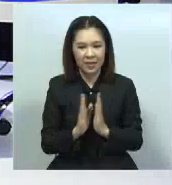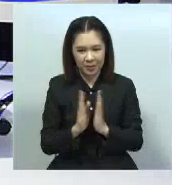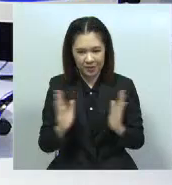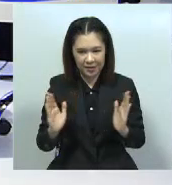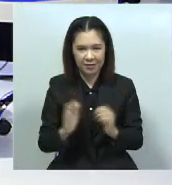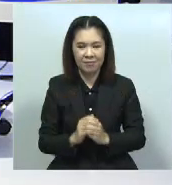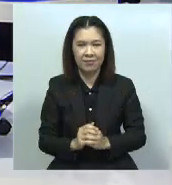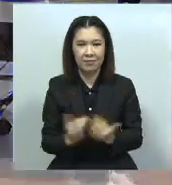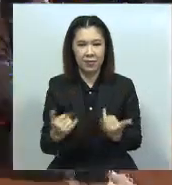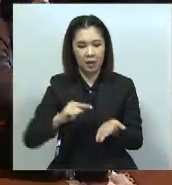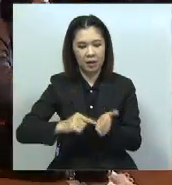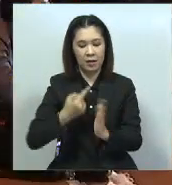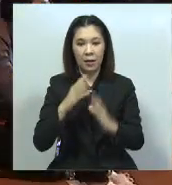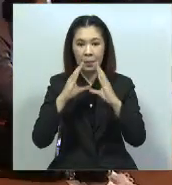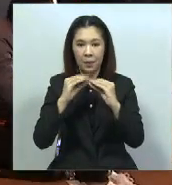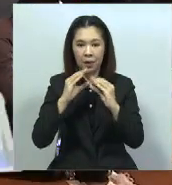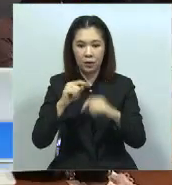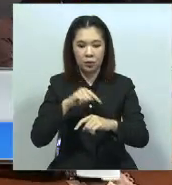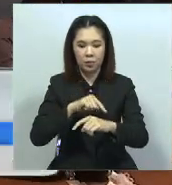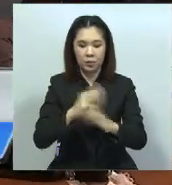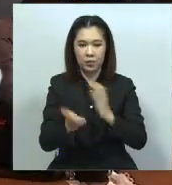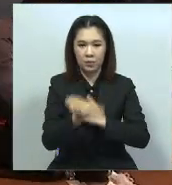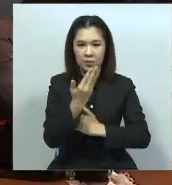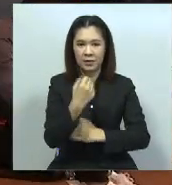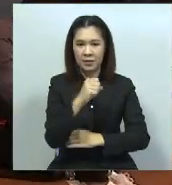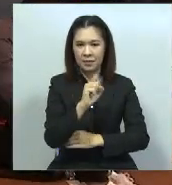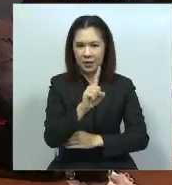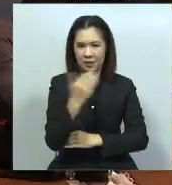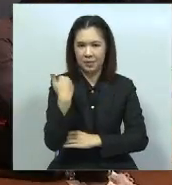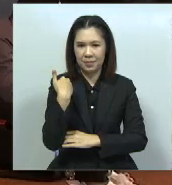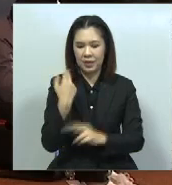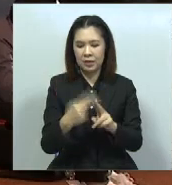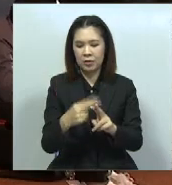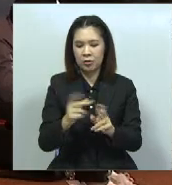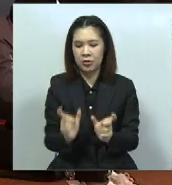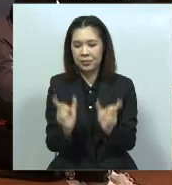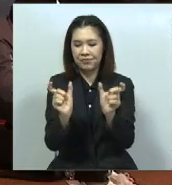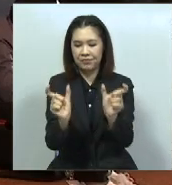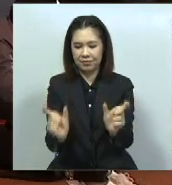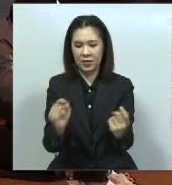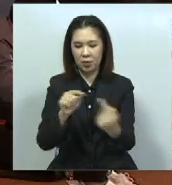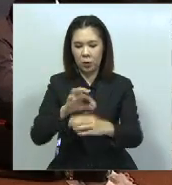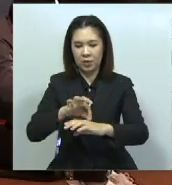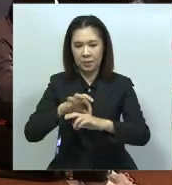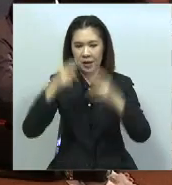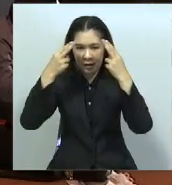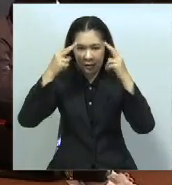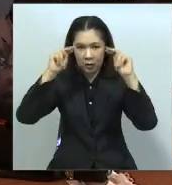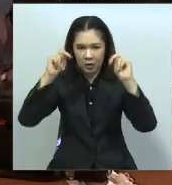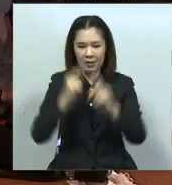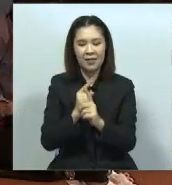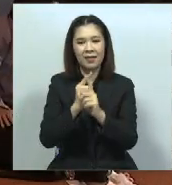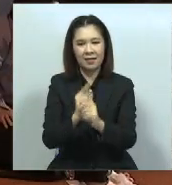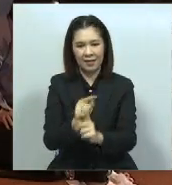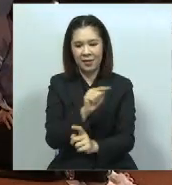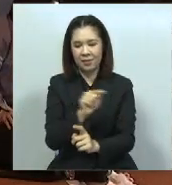หลังจากที่เริ่มการประชุมรัฐสภาตั้งแต่เวลา11นาฬิกานะคะแล้วมีการเสนอชื่อบุคคลที่จะเป็นแคนดิเดตนายกรัฐมนตรีเรียกว่าเป็นไปตามคาด